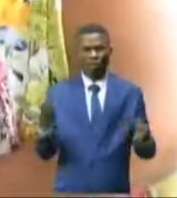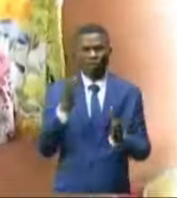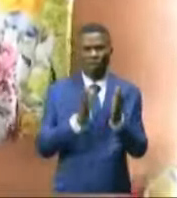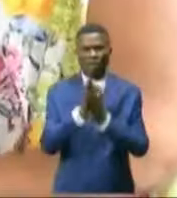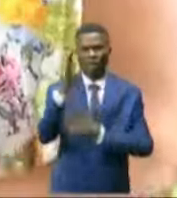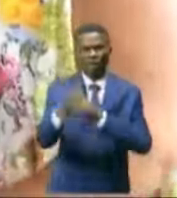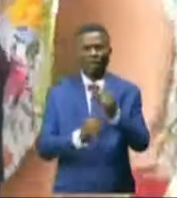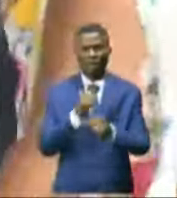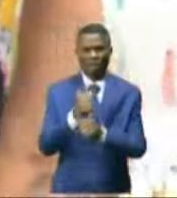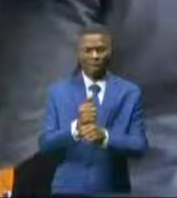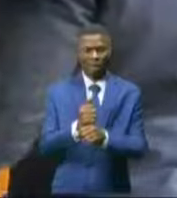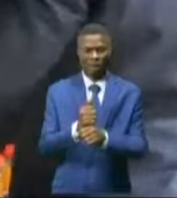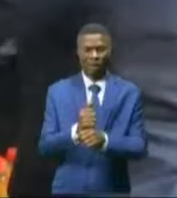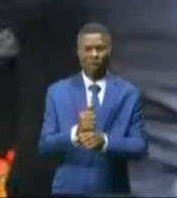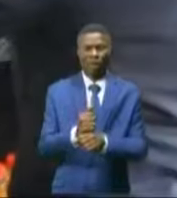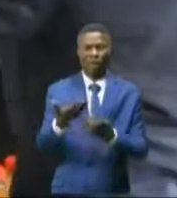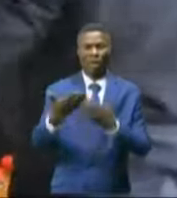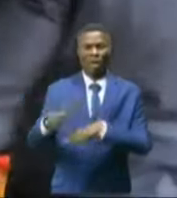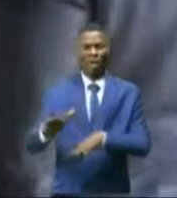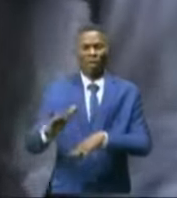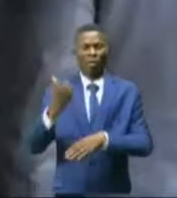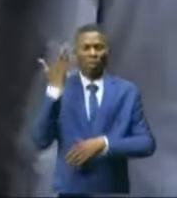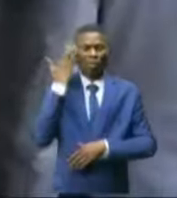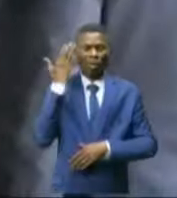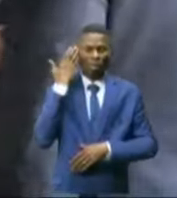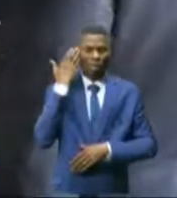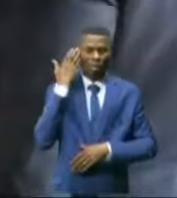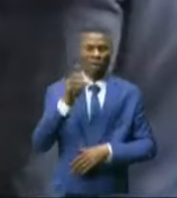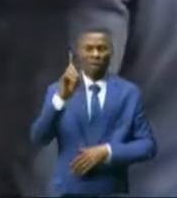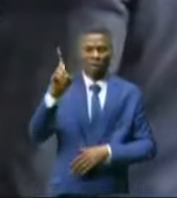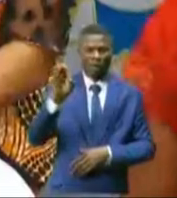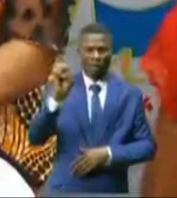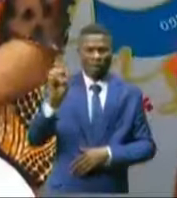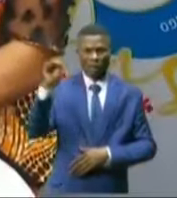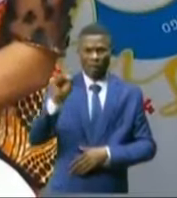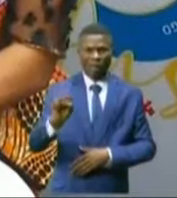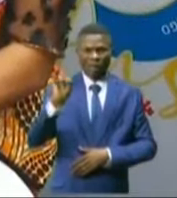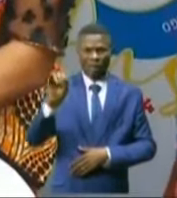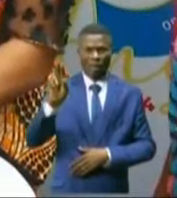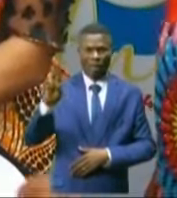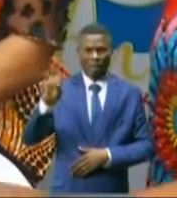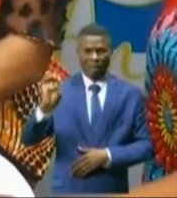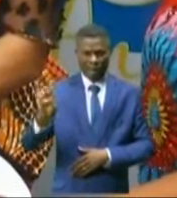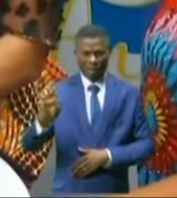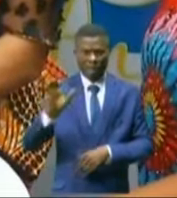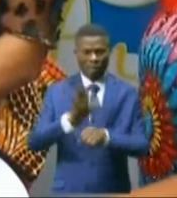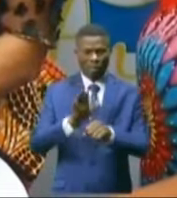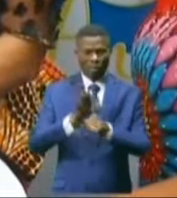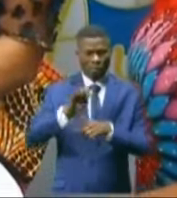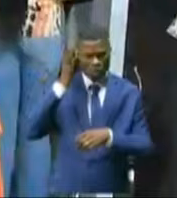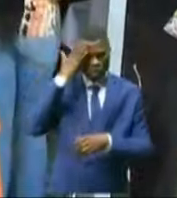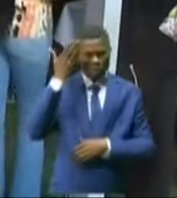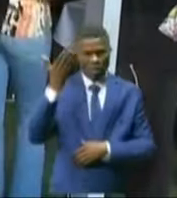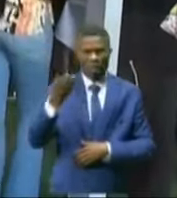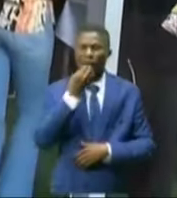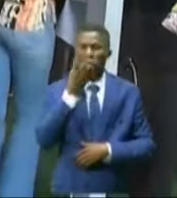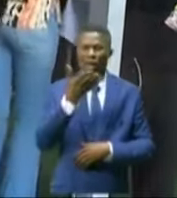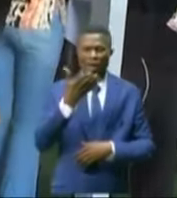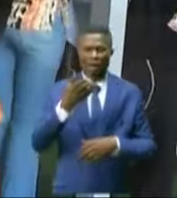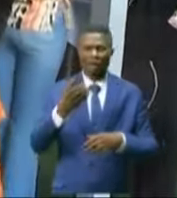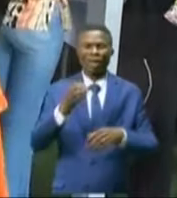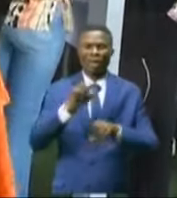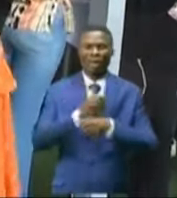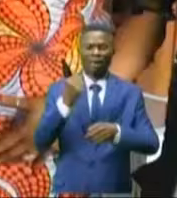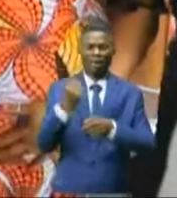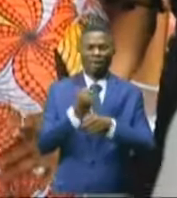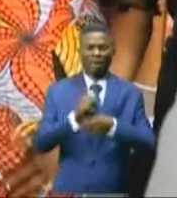15e anniversaire de la disparition de son grand-père, Désiré Touluka Fumupembe, qui pour plusieurs demeure jusqu'à ses jours modèle de